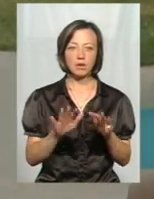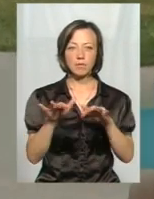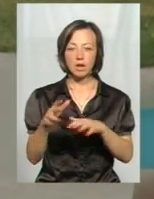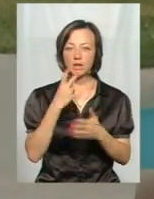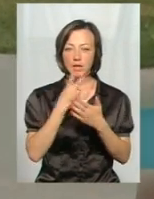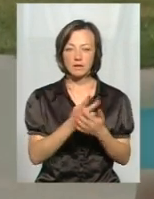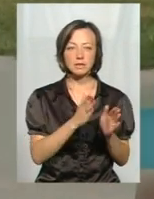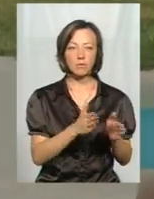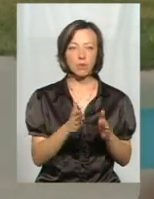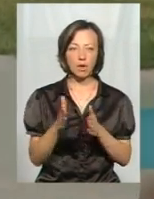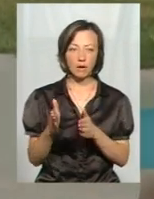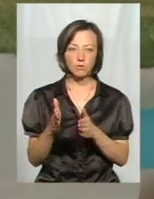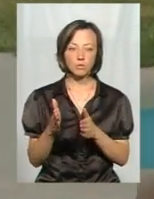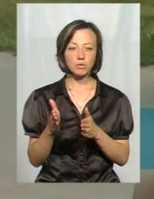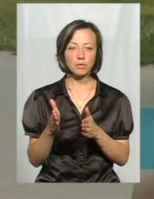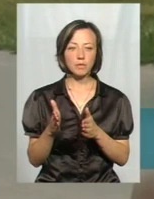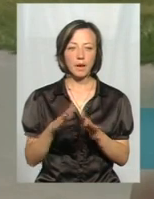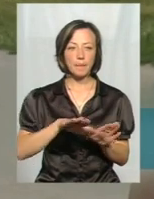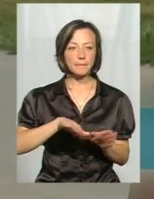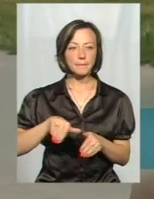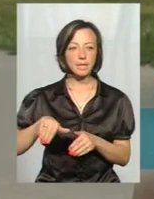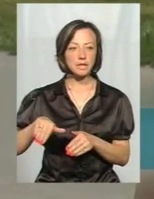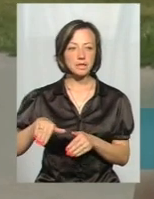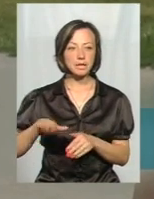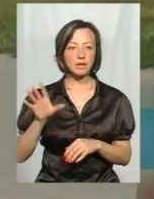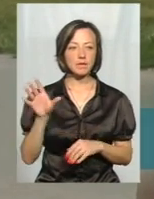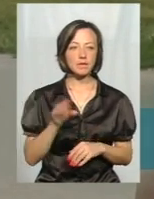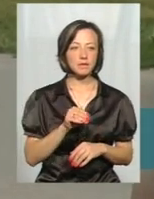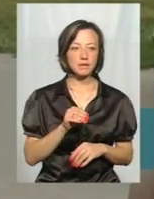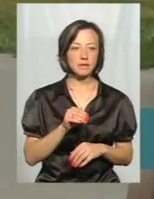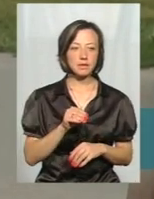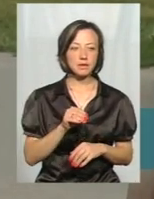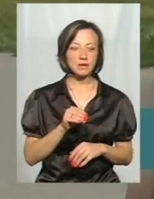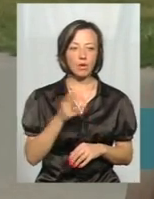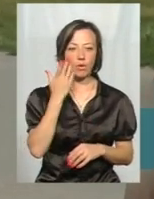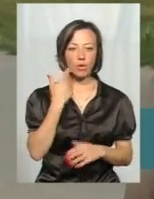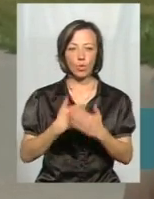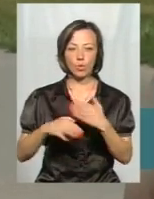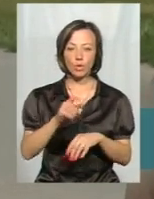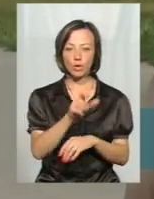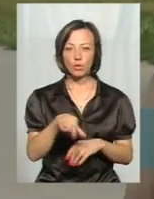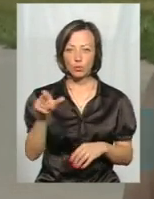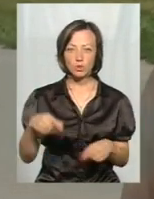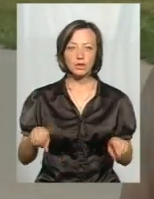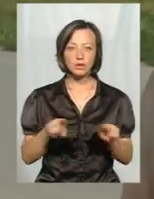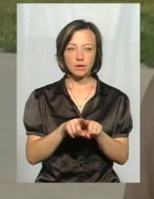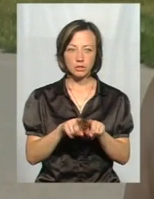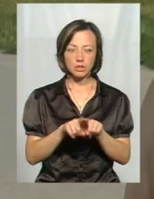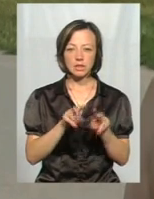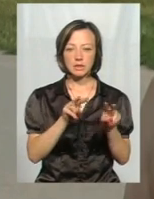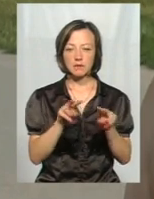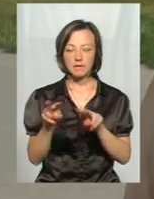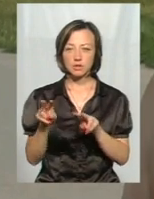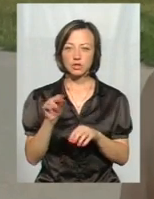за порядком. Ну, після всіх, як уходять люди з пляжу, вони теж